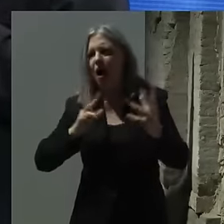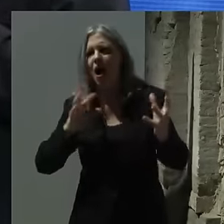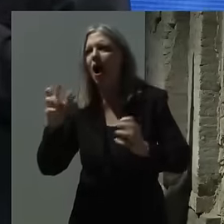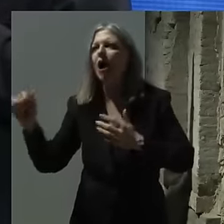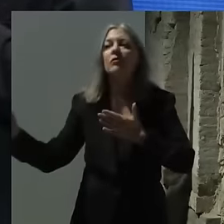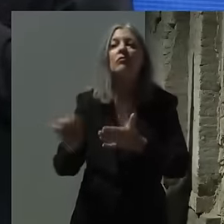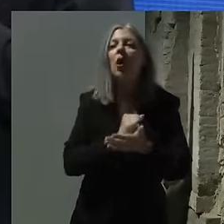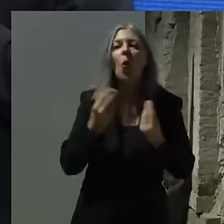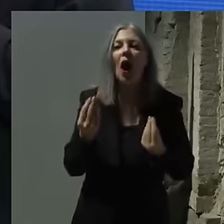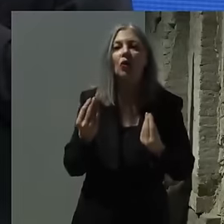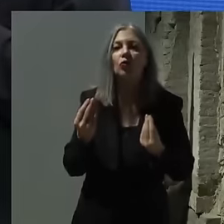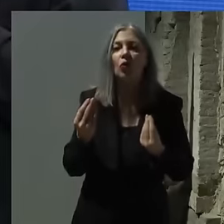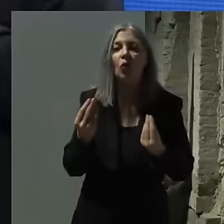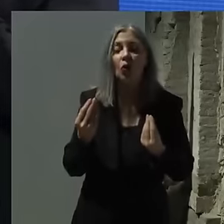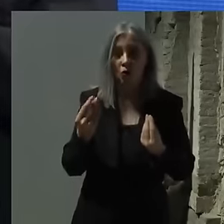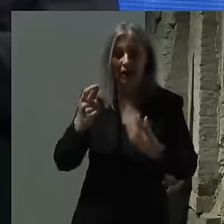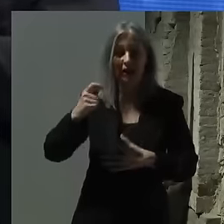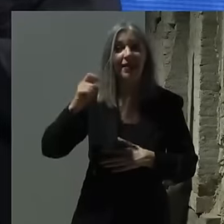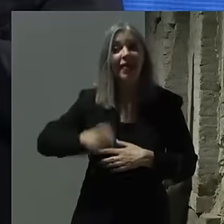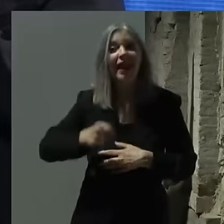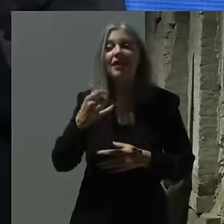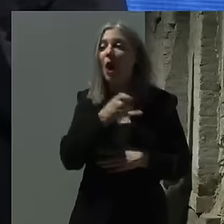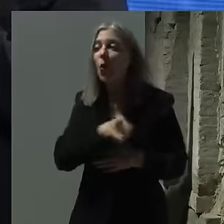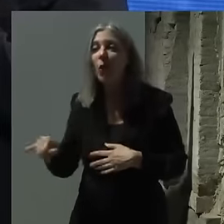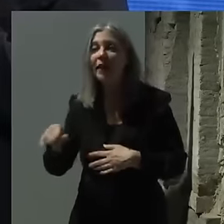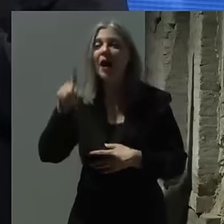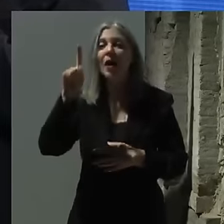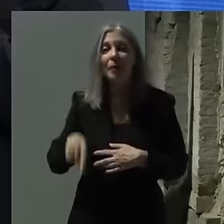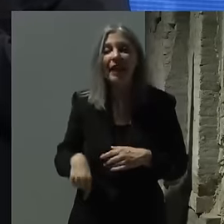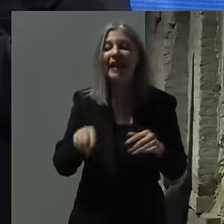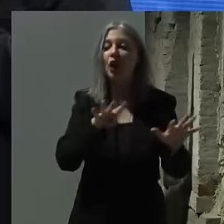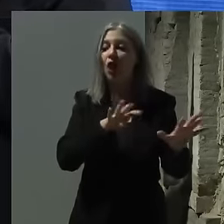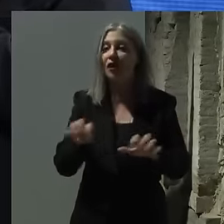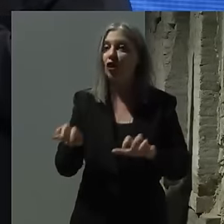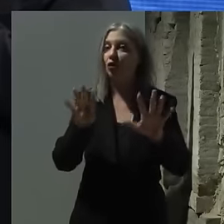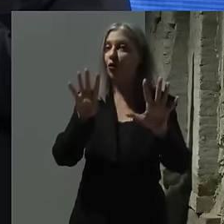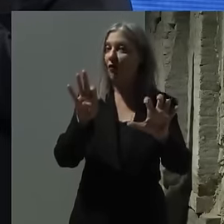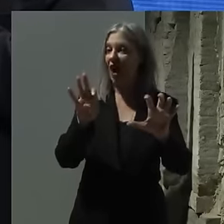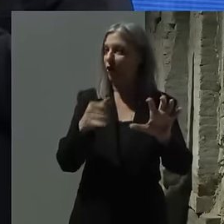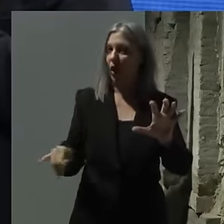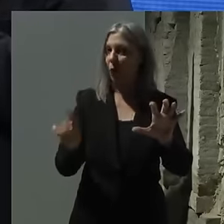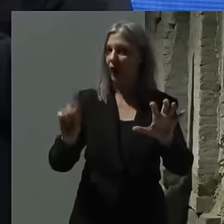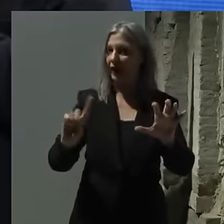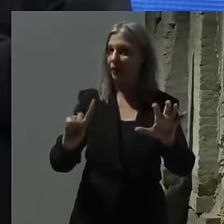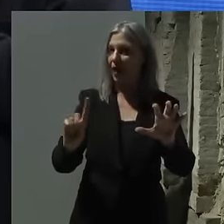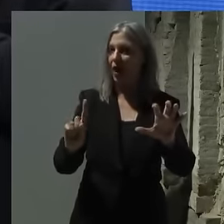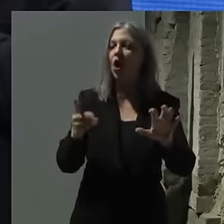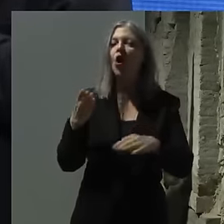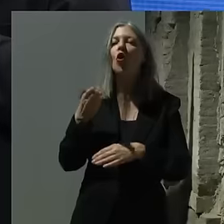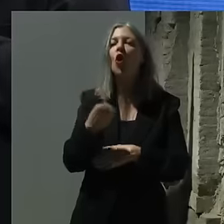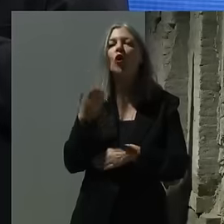no la sentenza definitiva che arriva nel 1990, giusto? È sì.